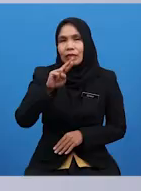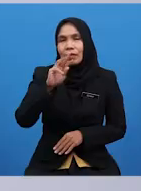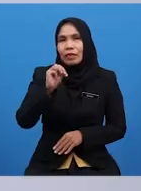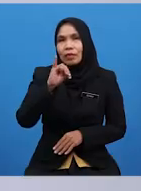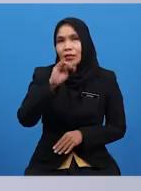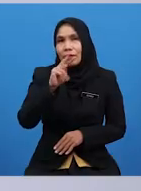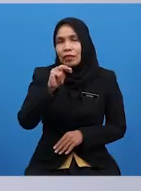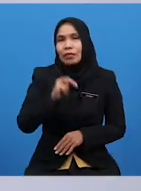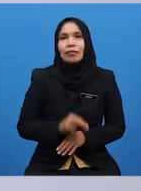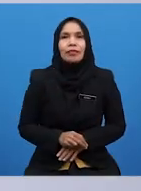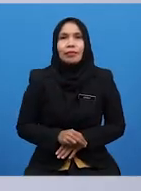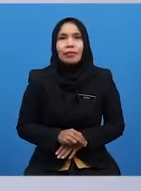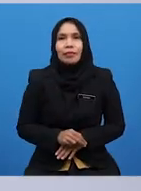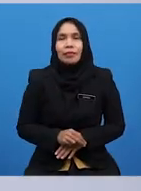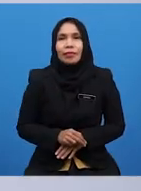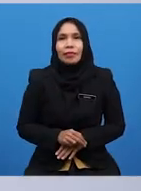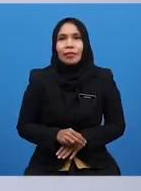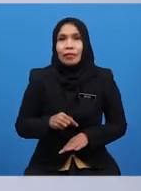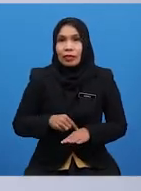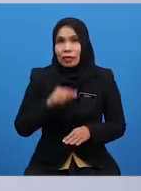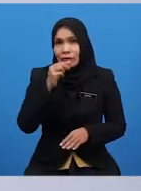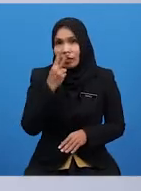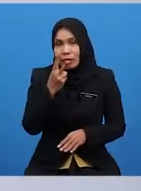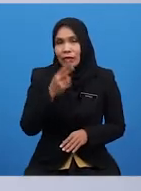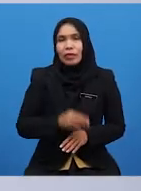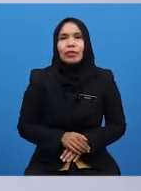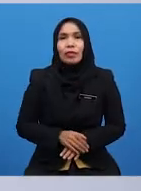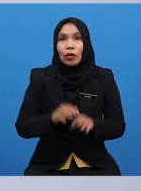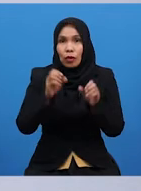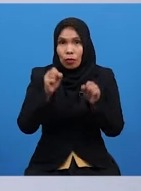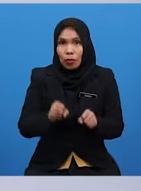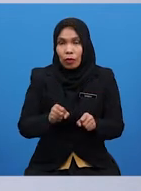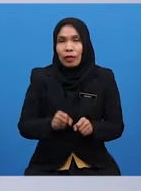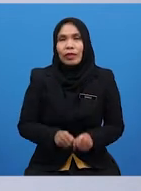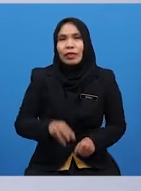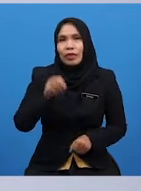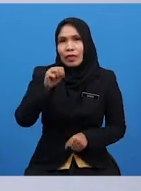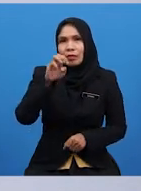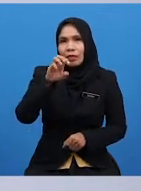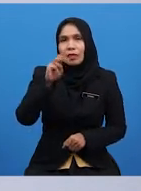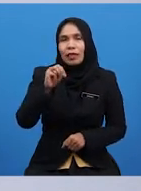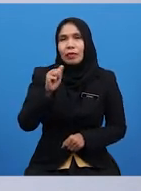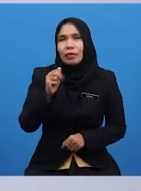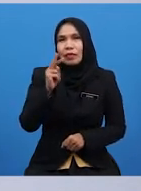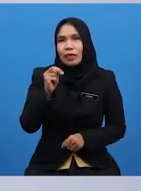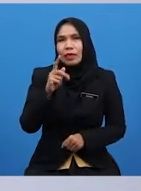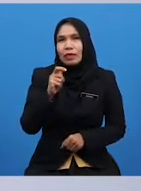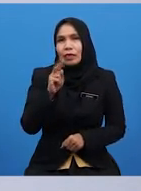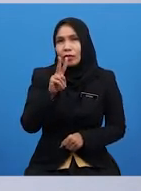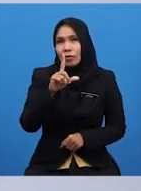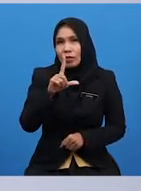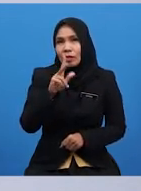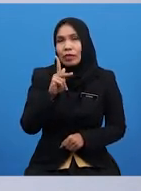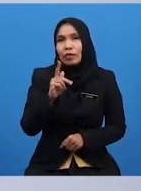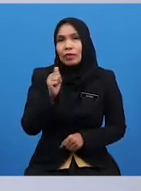air dan magis Sule Nda dilihat mampu memantulkan cahaya untuk memberi kesan ilusi ruang